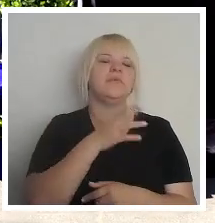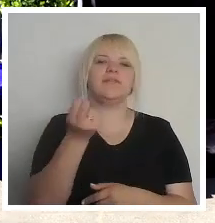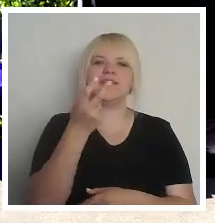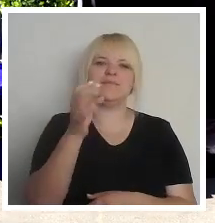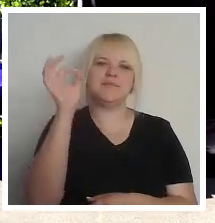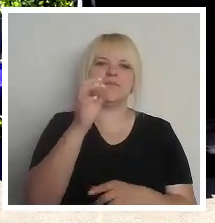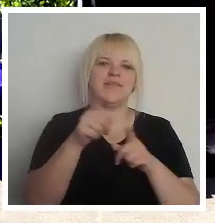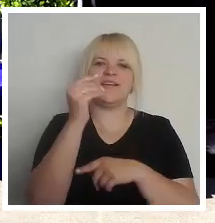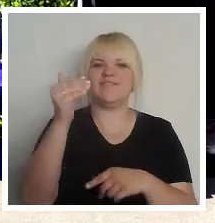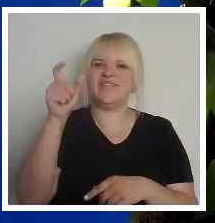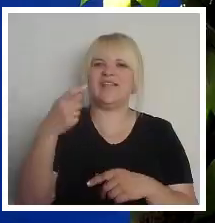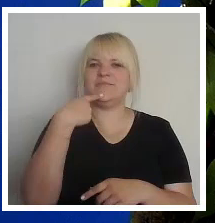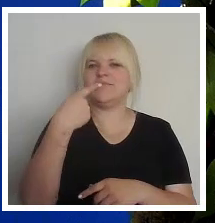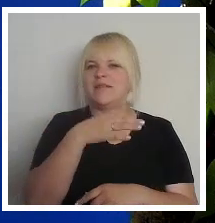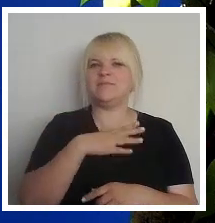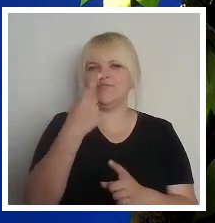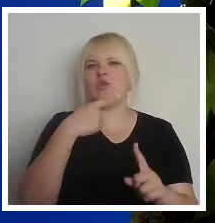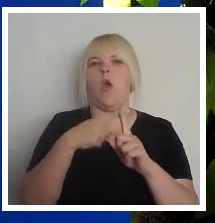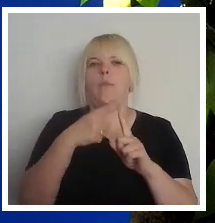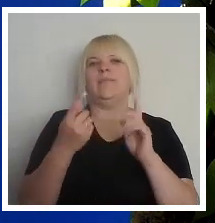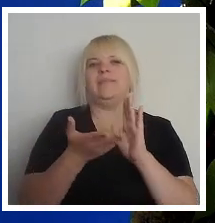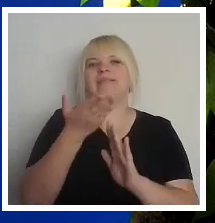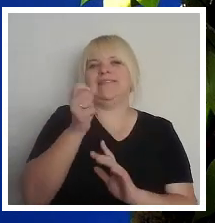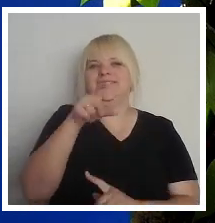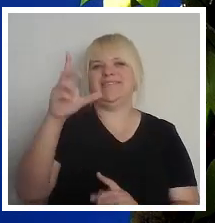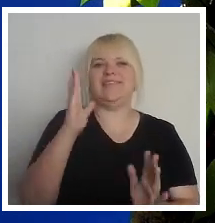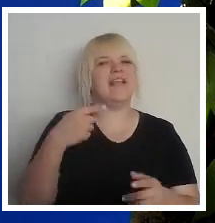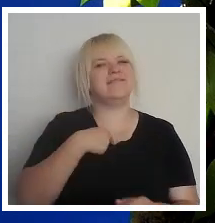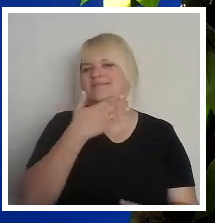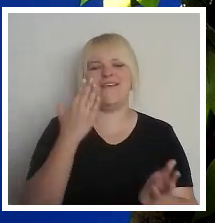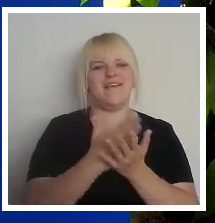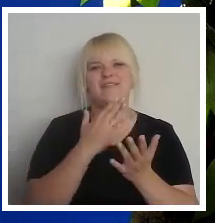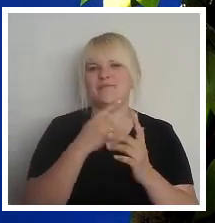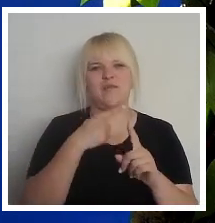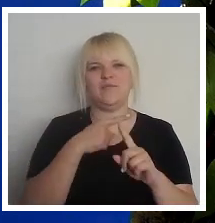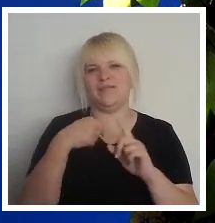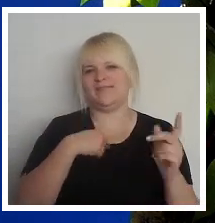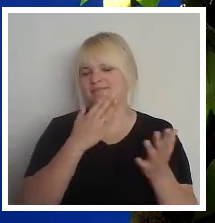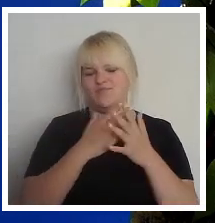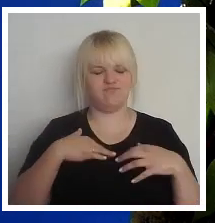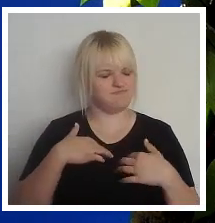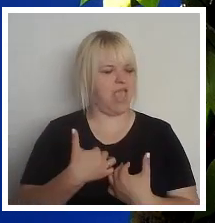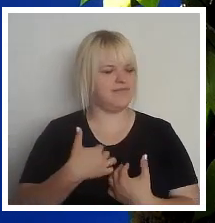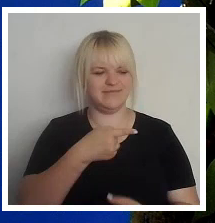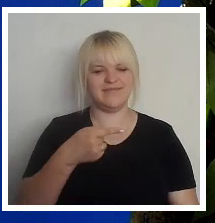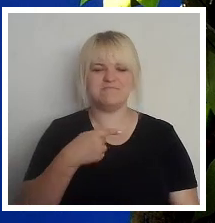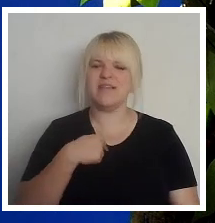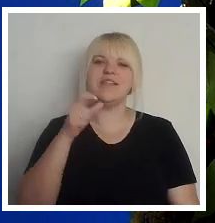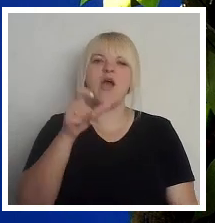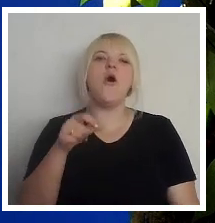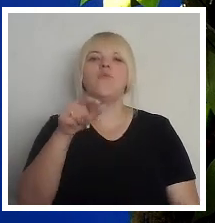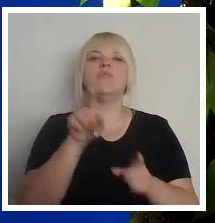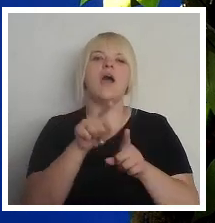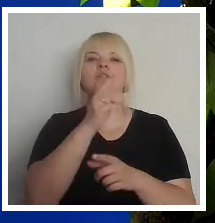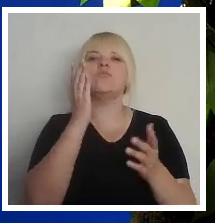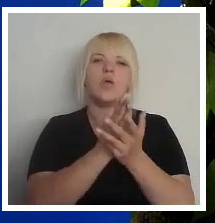Filips teica, ka viņš ir optimists. Es neesmu optimists. Es esmu pesimists. Un man liekas, ka diezgan pamatot,